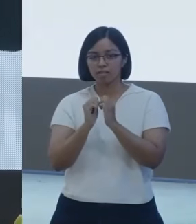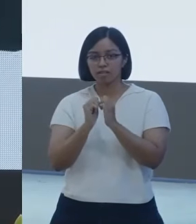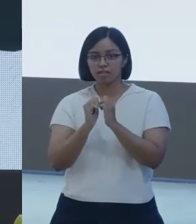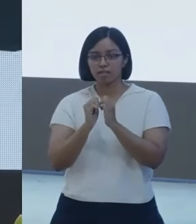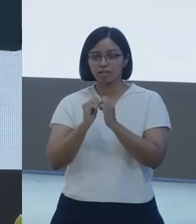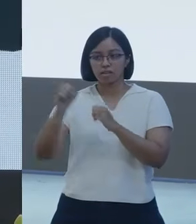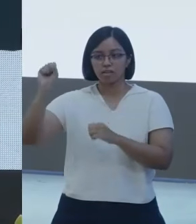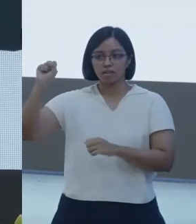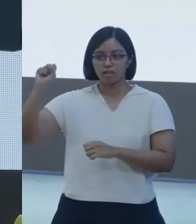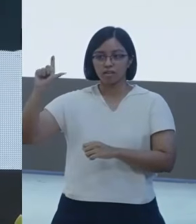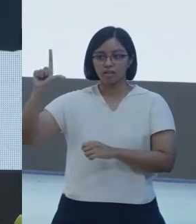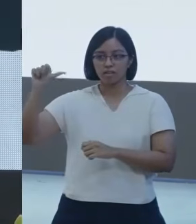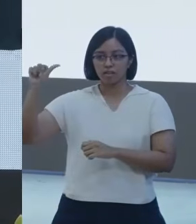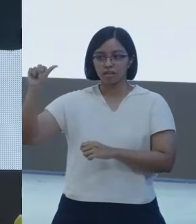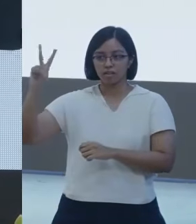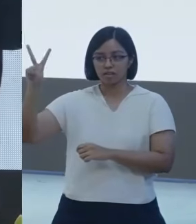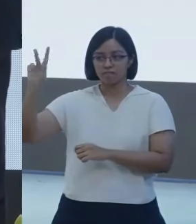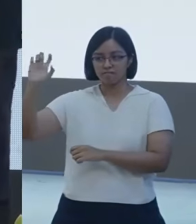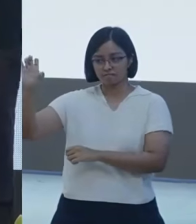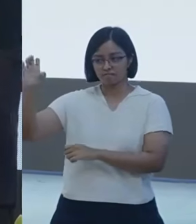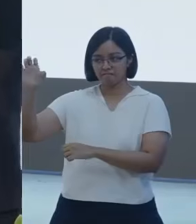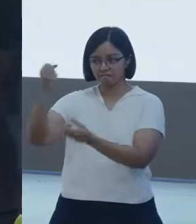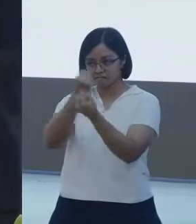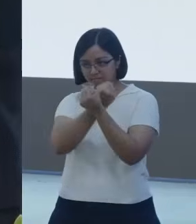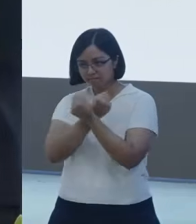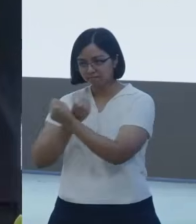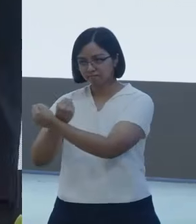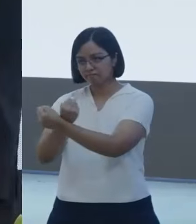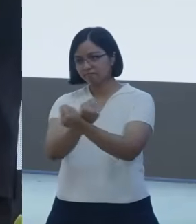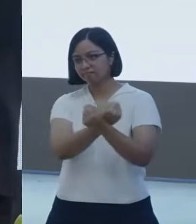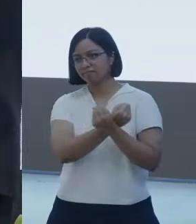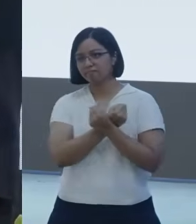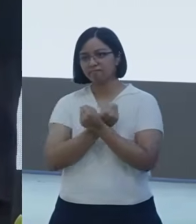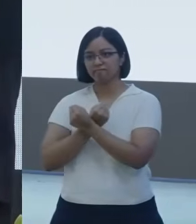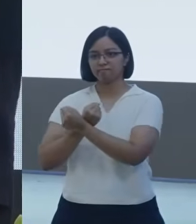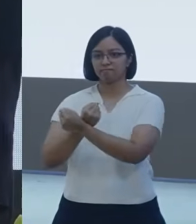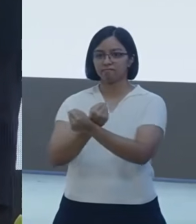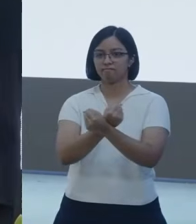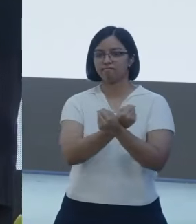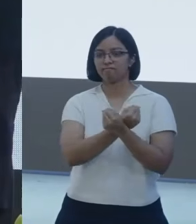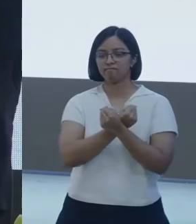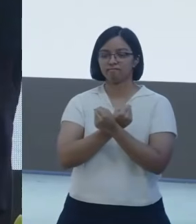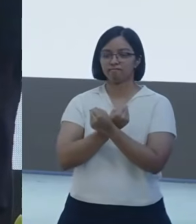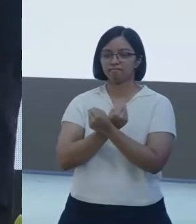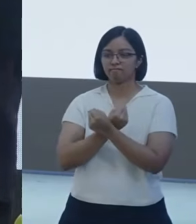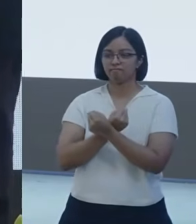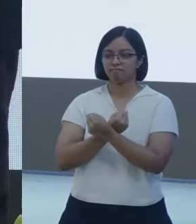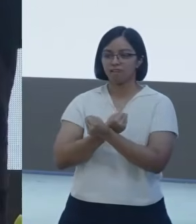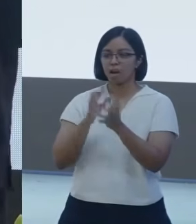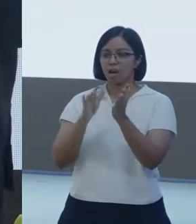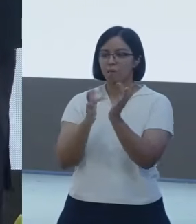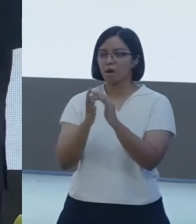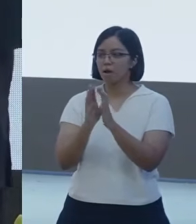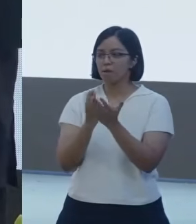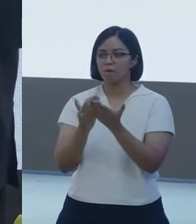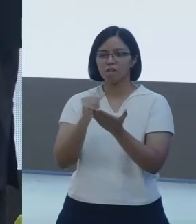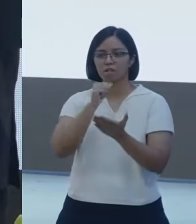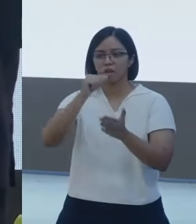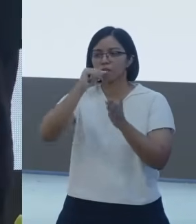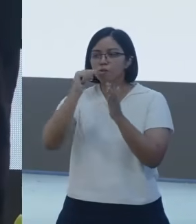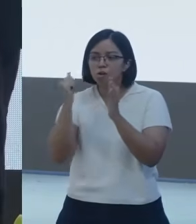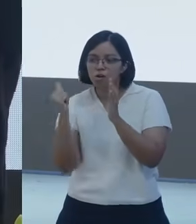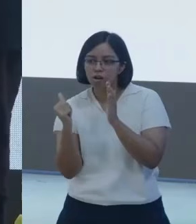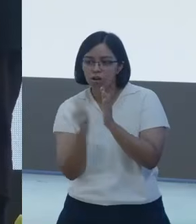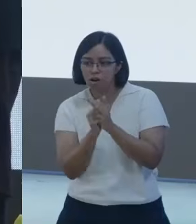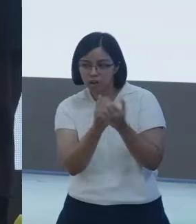slave, alipin. Ang slavery po hindi tinatago ng Biblia. Ipinapakita ng Biblia